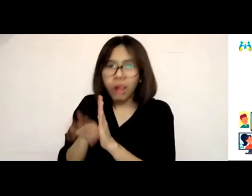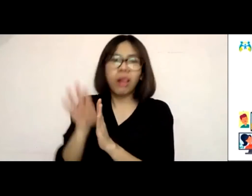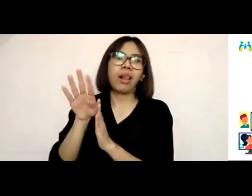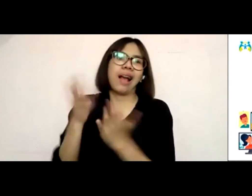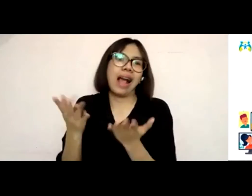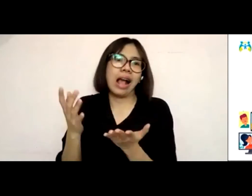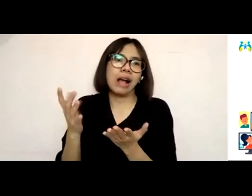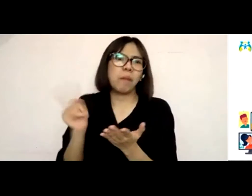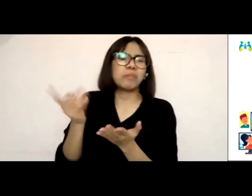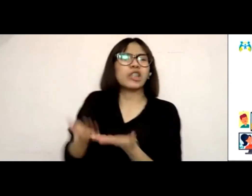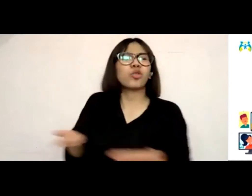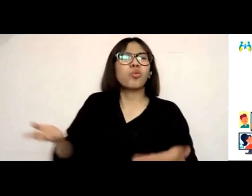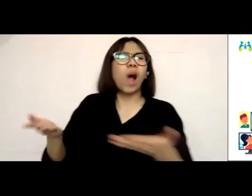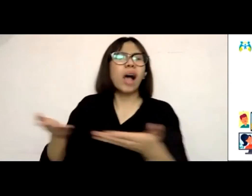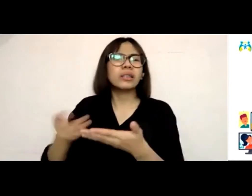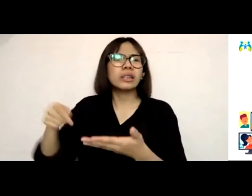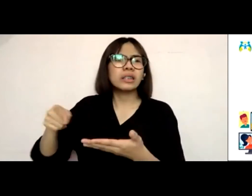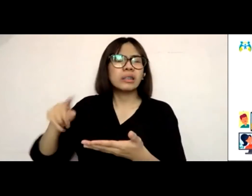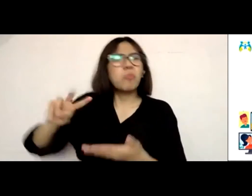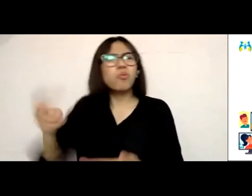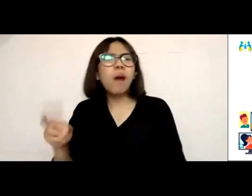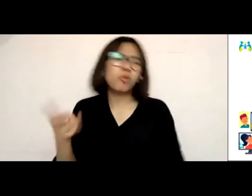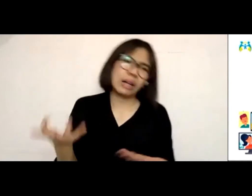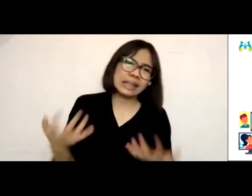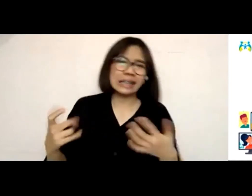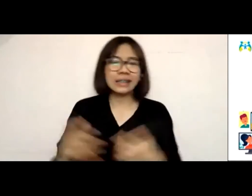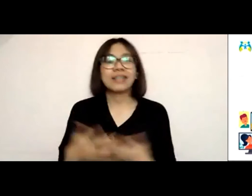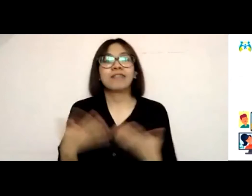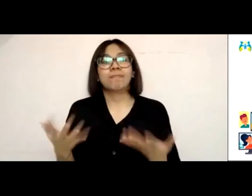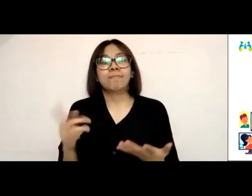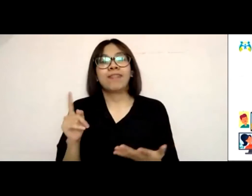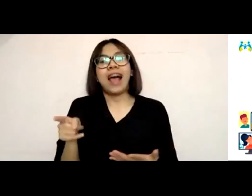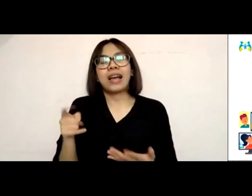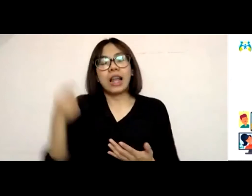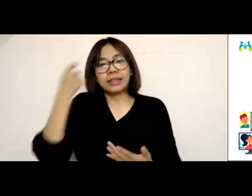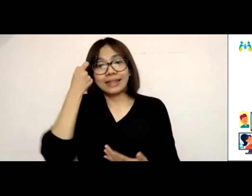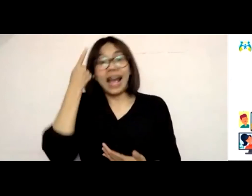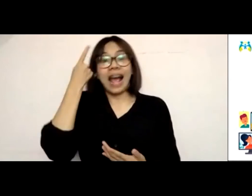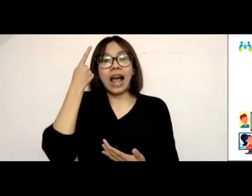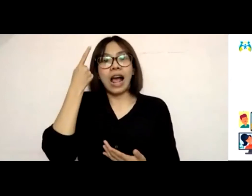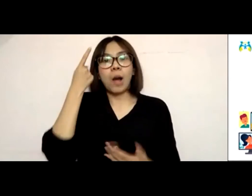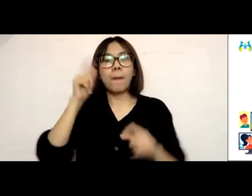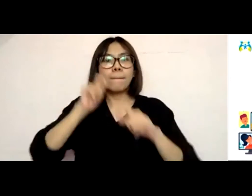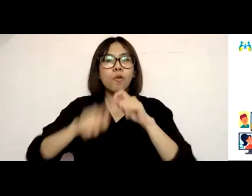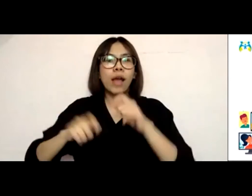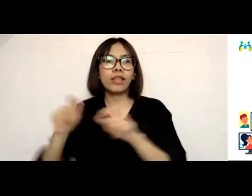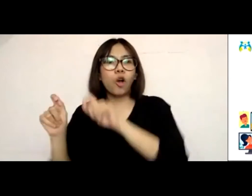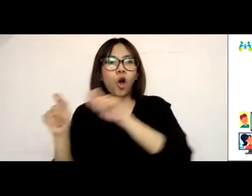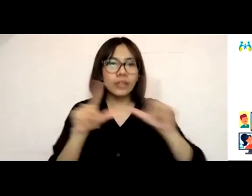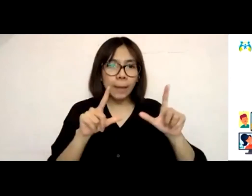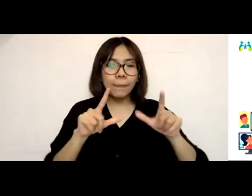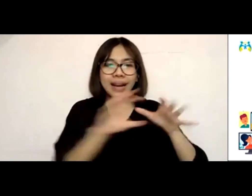mengikuti kecepatan seperti itu, maka jadinya pun melahirkan skema kerjasama kami